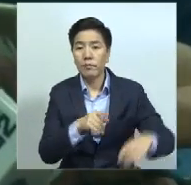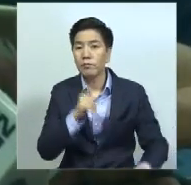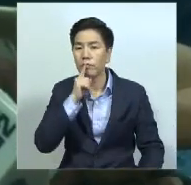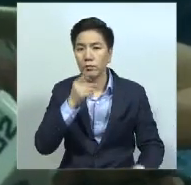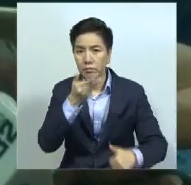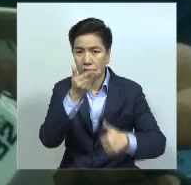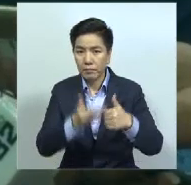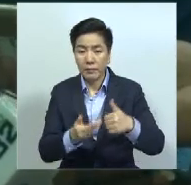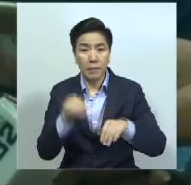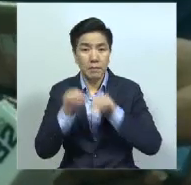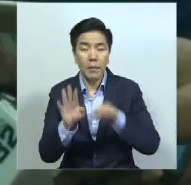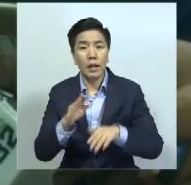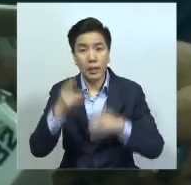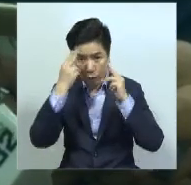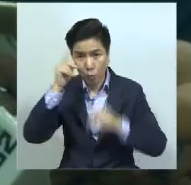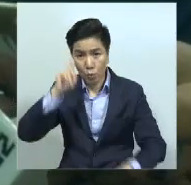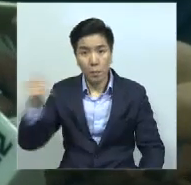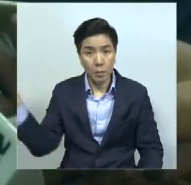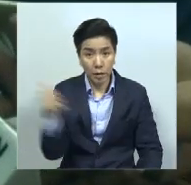การลงมติเนี่ยนายกต้องไปไหม